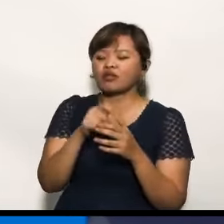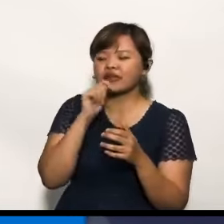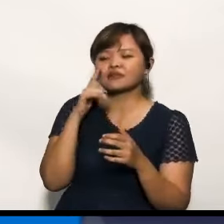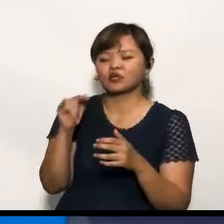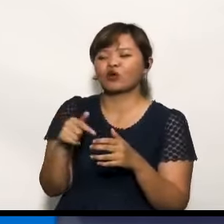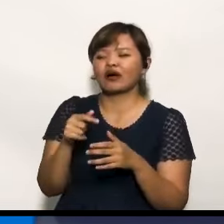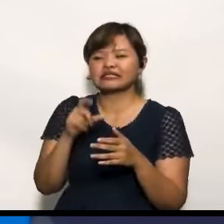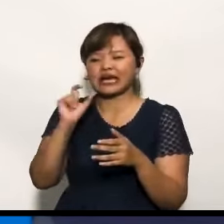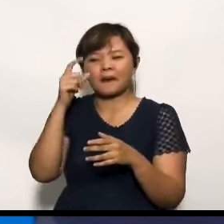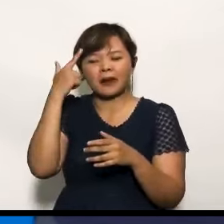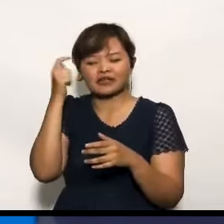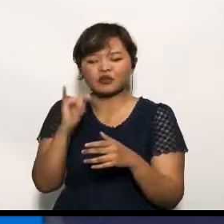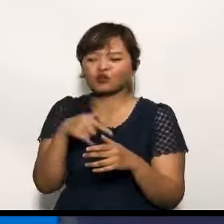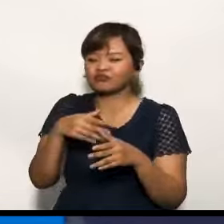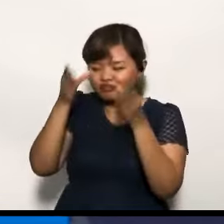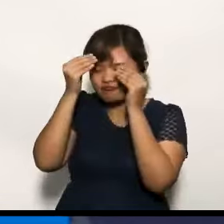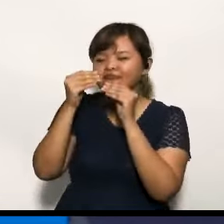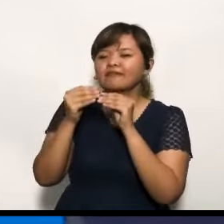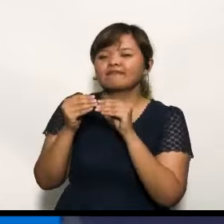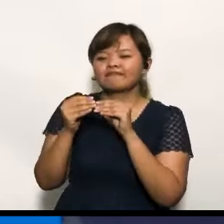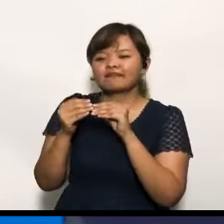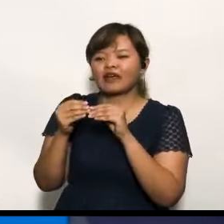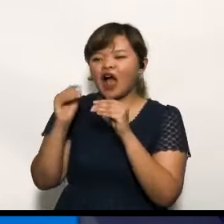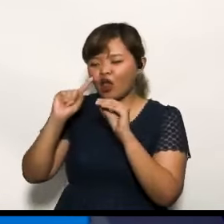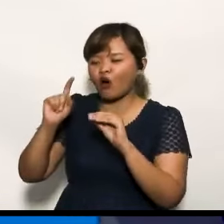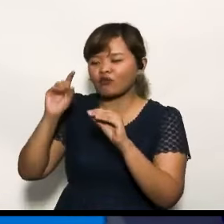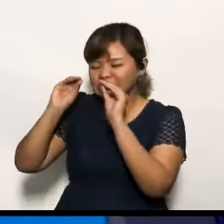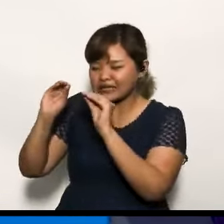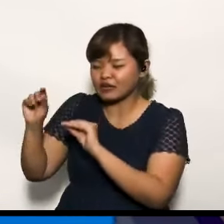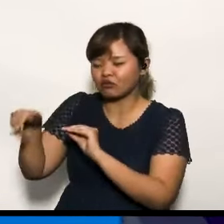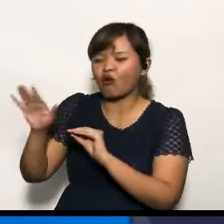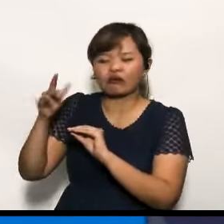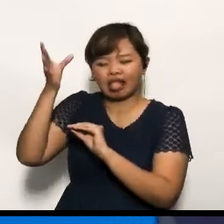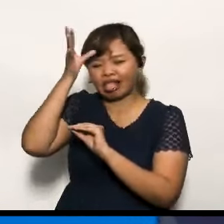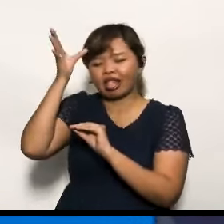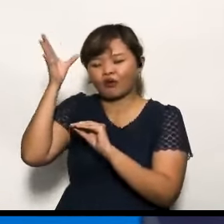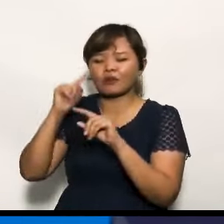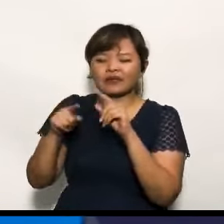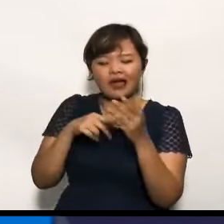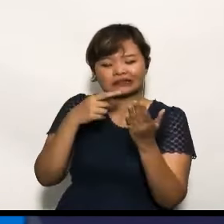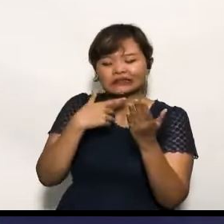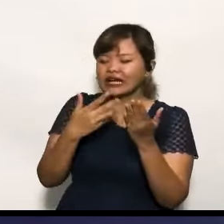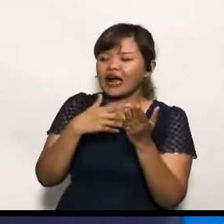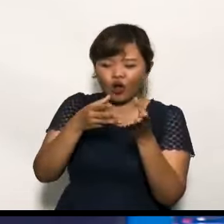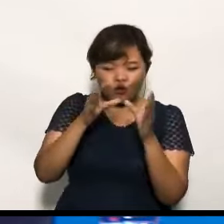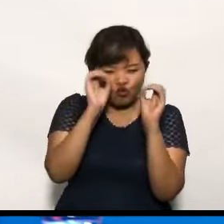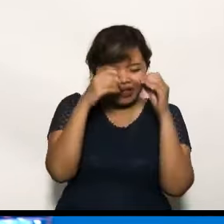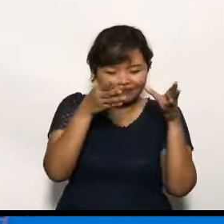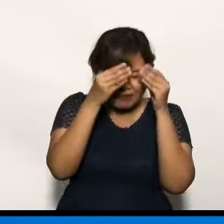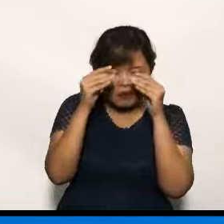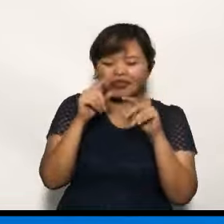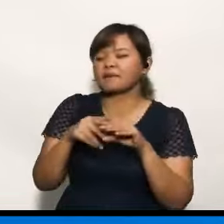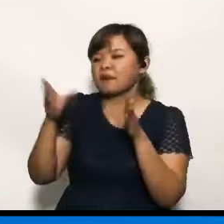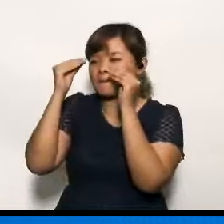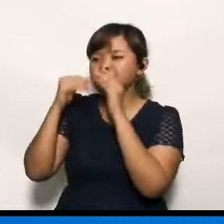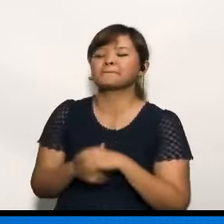Cara belajar gitu kadang lebih nyerap sebenarnya dibanding yang cuma diajarin doang. Pada saat kita masuk ke season berikutnya,